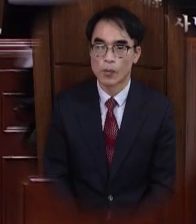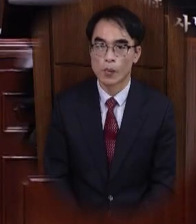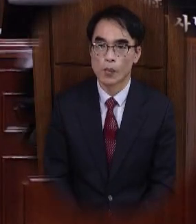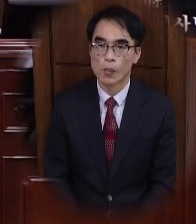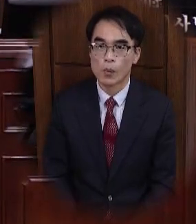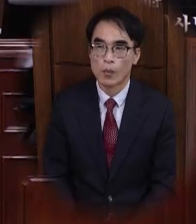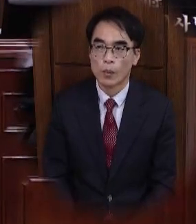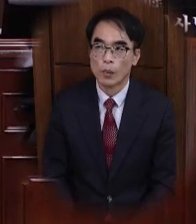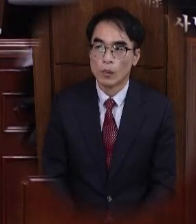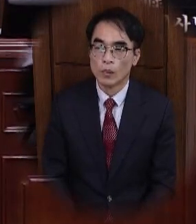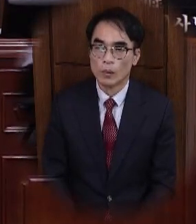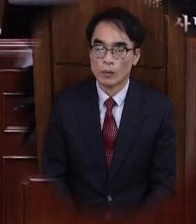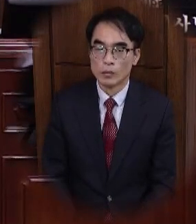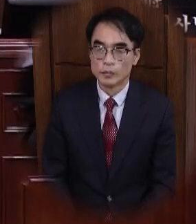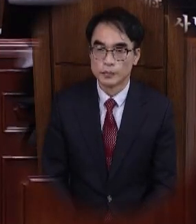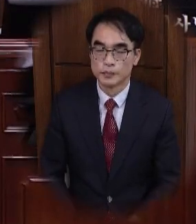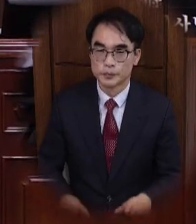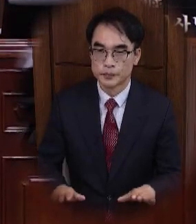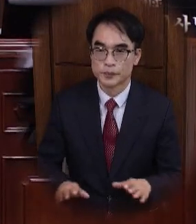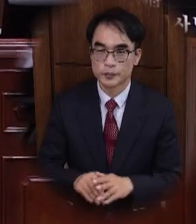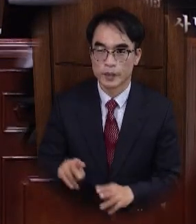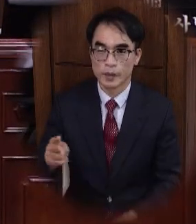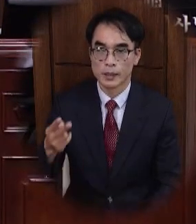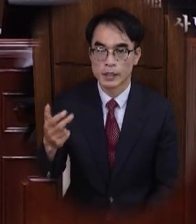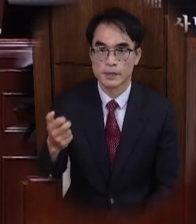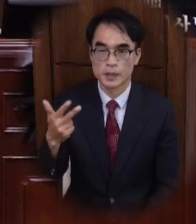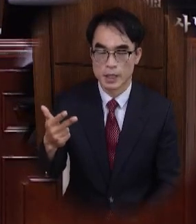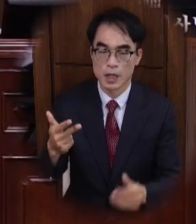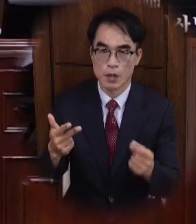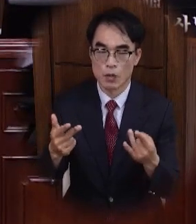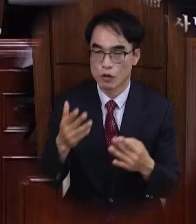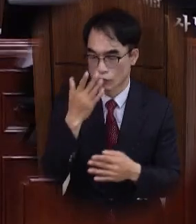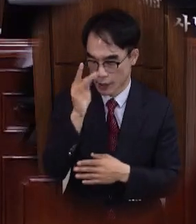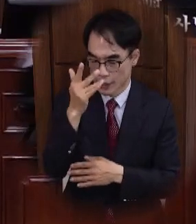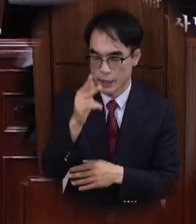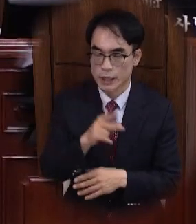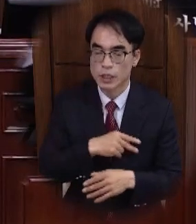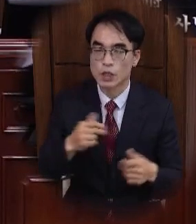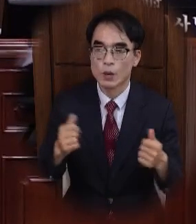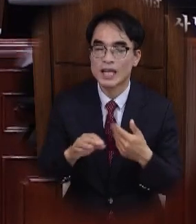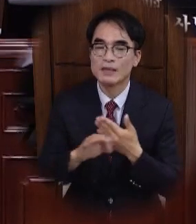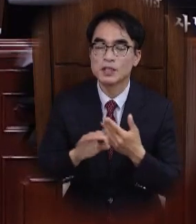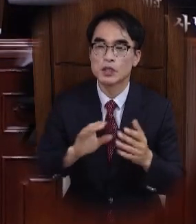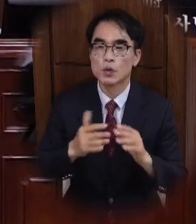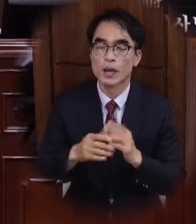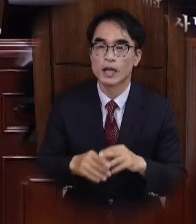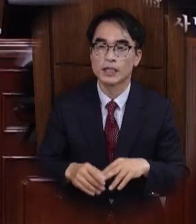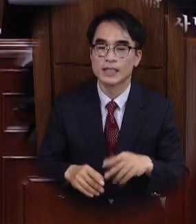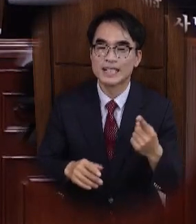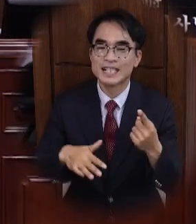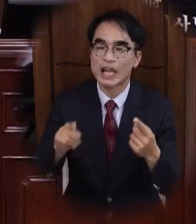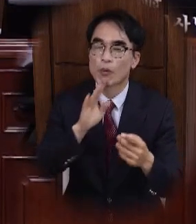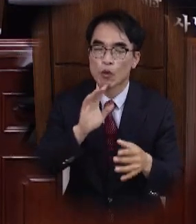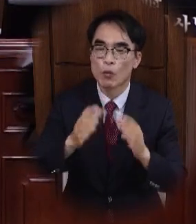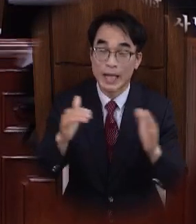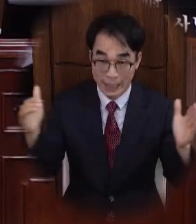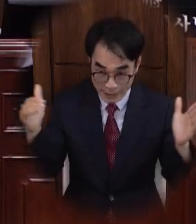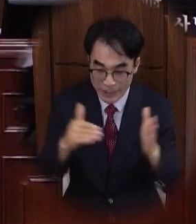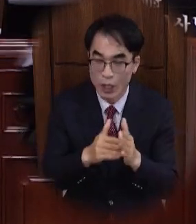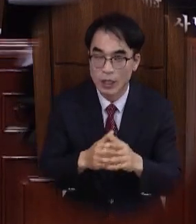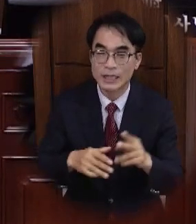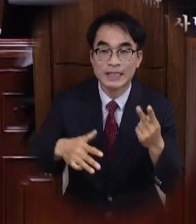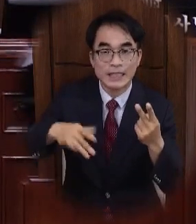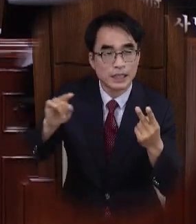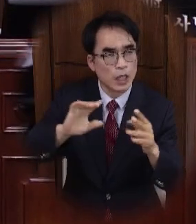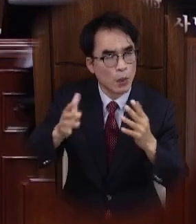들어가십시오 이상으로 제 277회 순천시의 임시 제번 를 마치고 제